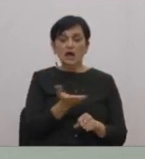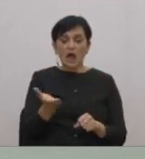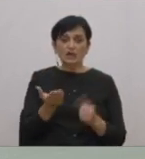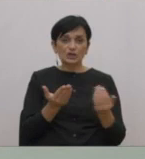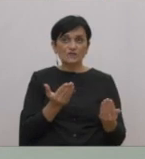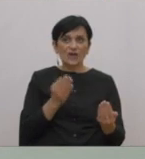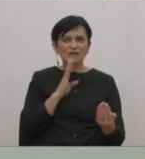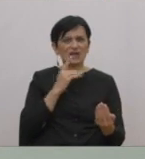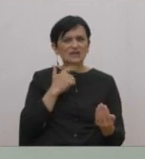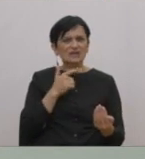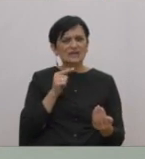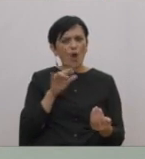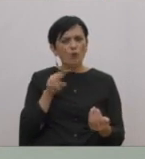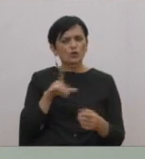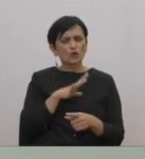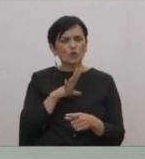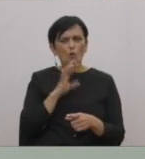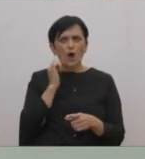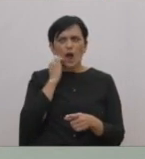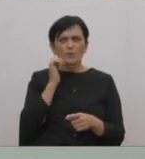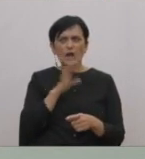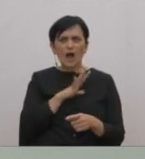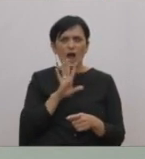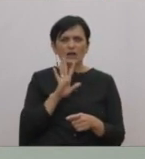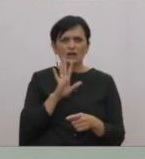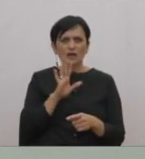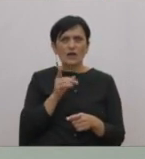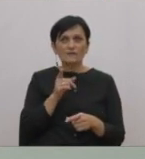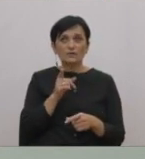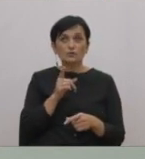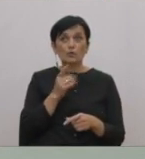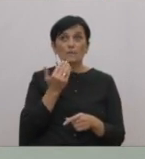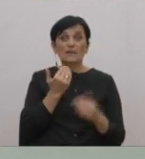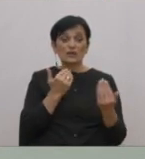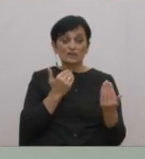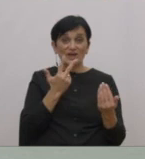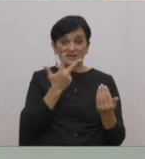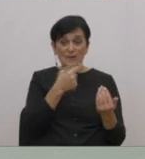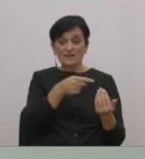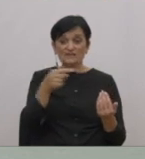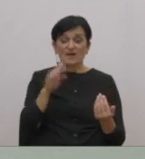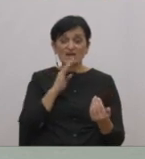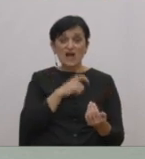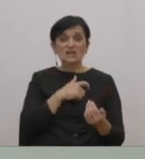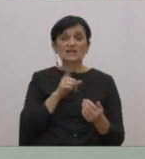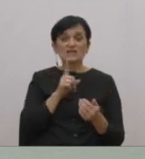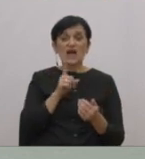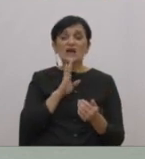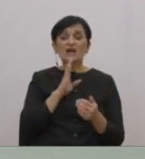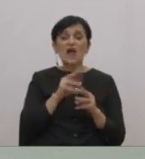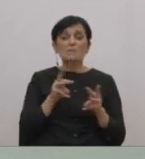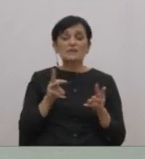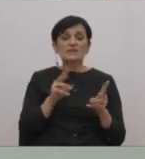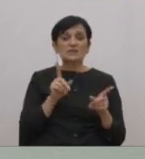scăpat în teoria mașinii cu toate, agar maxus, ar fi scăpat în teoria. N-am zis, m-am dat cu ei, dar sami s-au acali deputatii, la acadre, mașini, cal